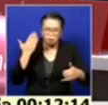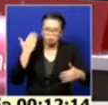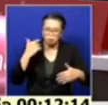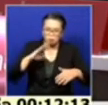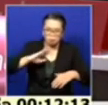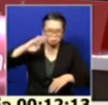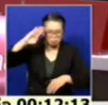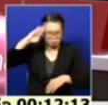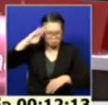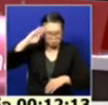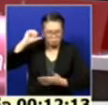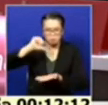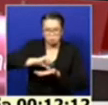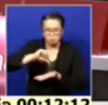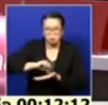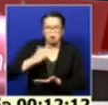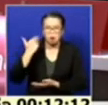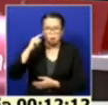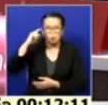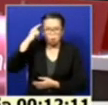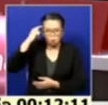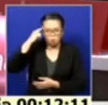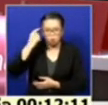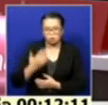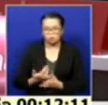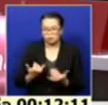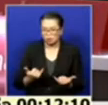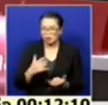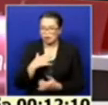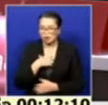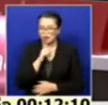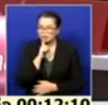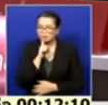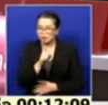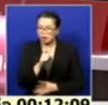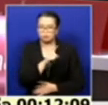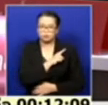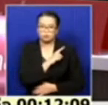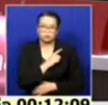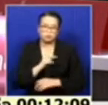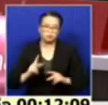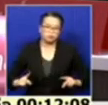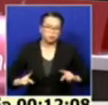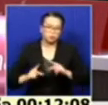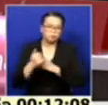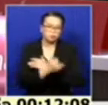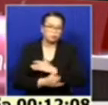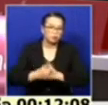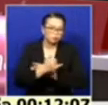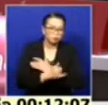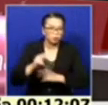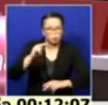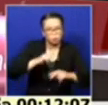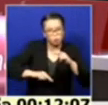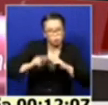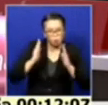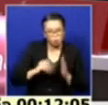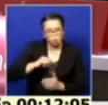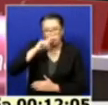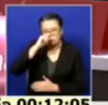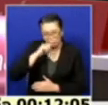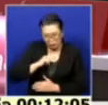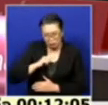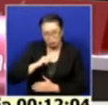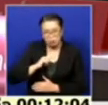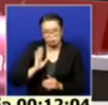ที่ของท่านนะผมเชื่อว่าท่านเป็นคนเก่งท่านถึงเป็นรัฐมนตรีต่างประเทศถ้าไม่เก่งท่านไม่รู้หรอกครับว่าขนาดยิงกา